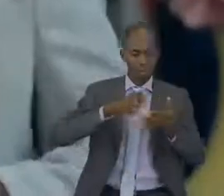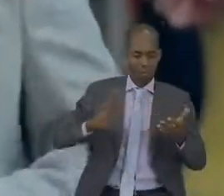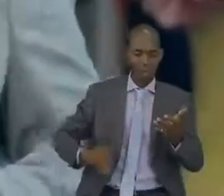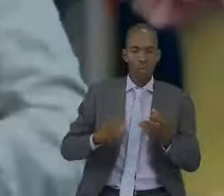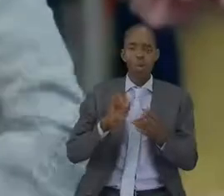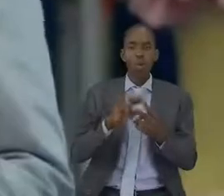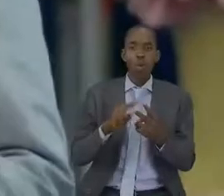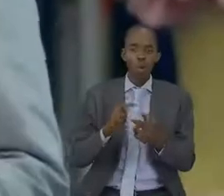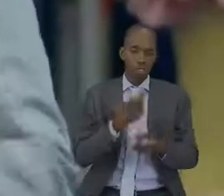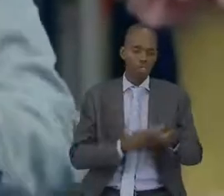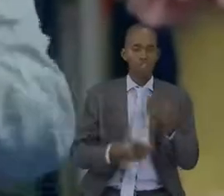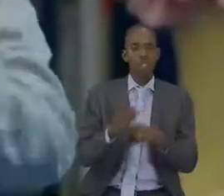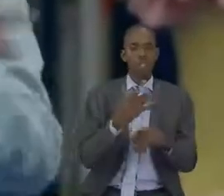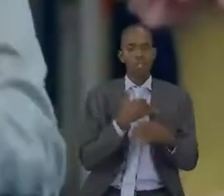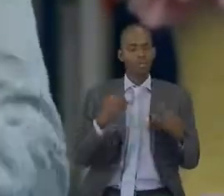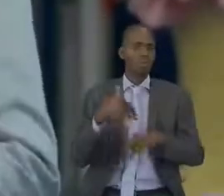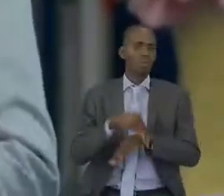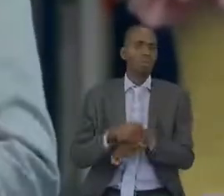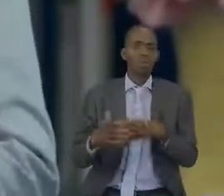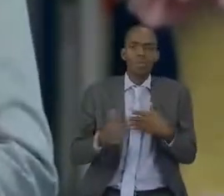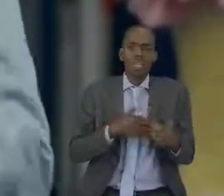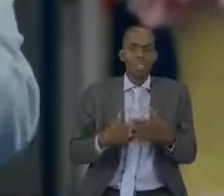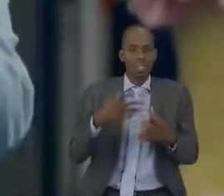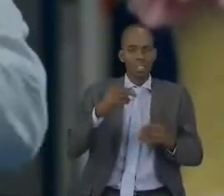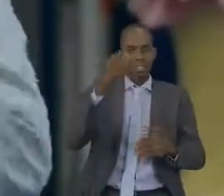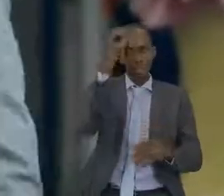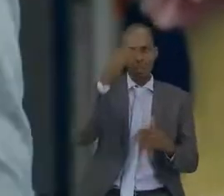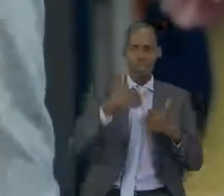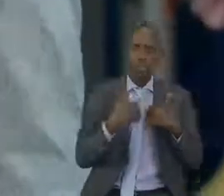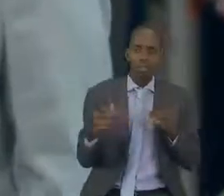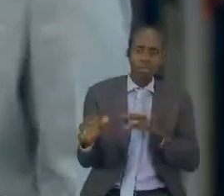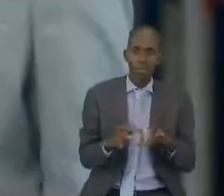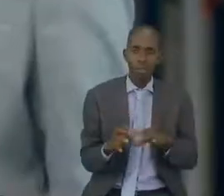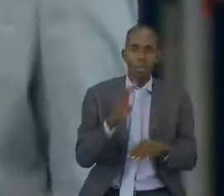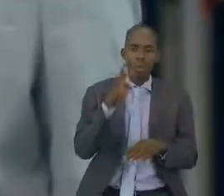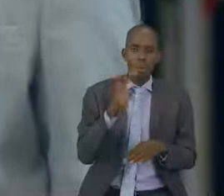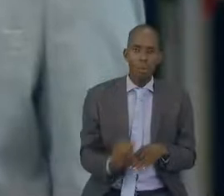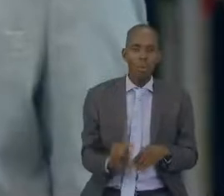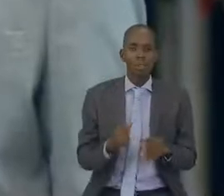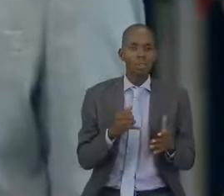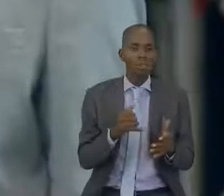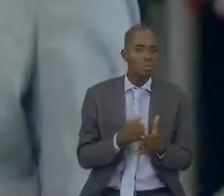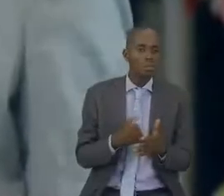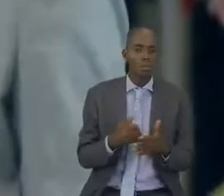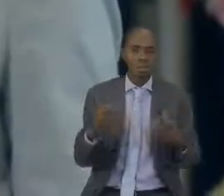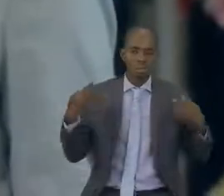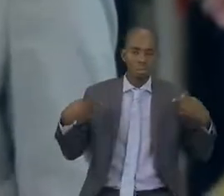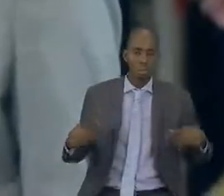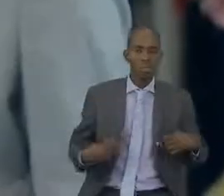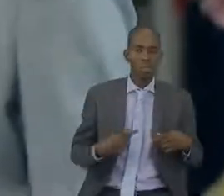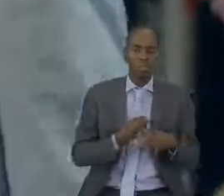ce soir, peu importe ce que le diable a fait par ses afflictions,